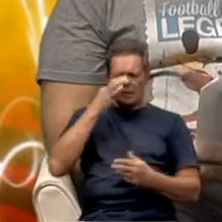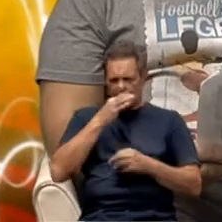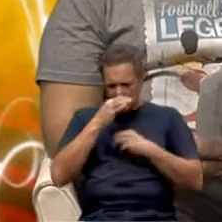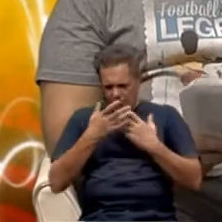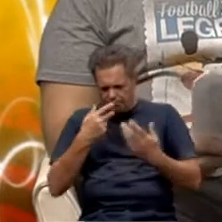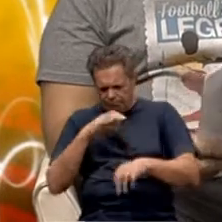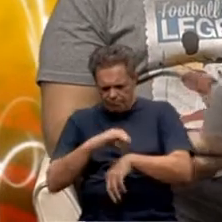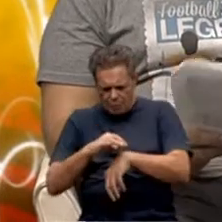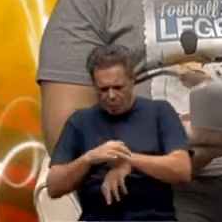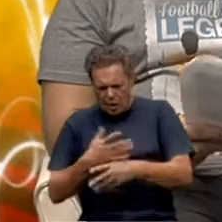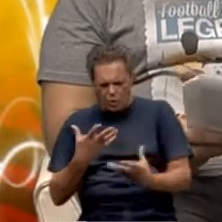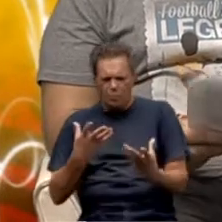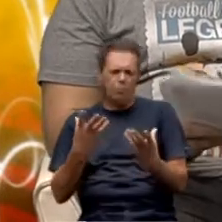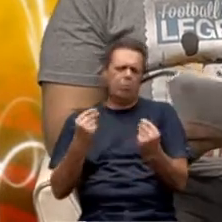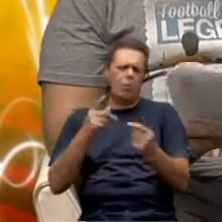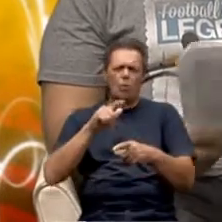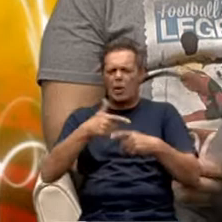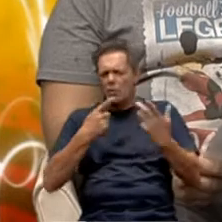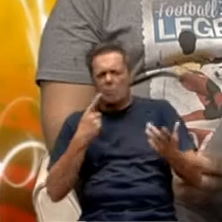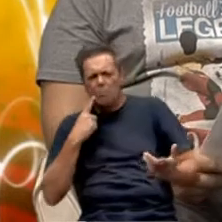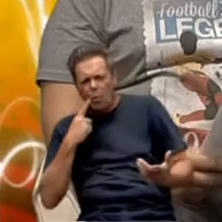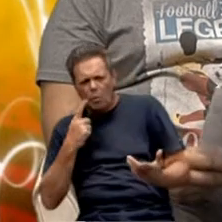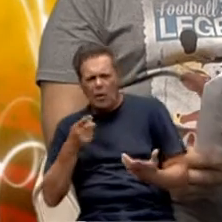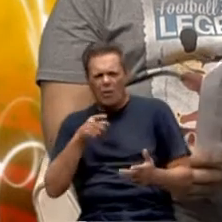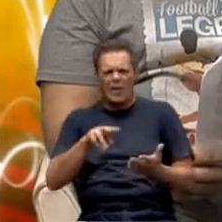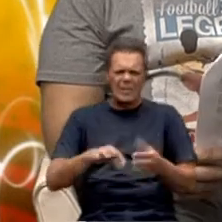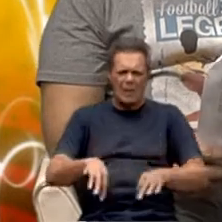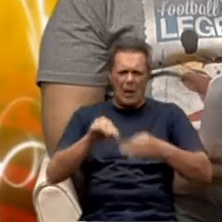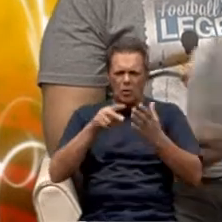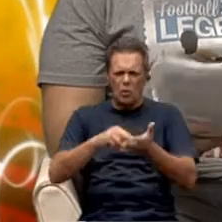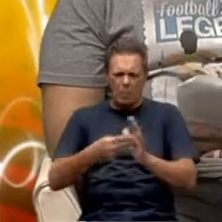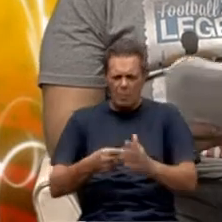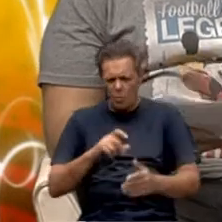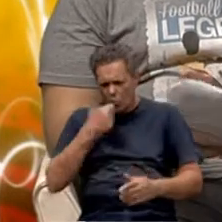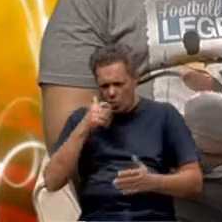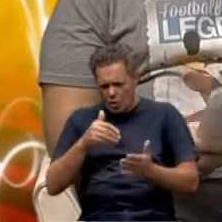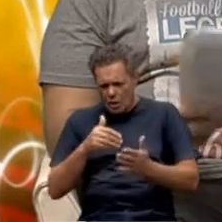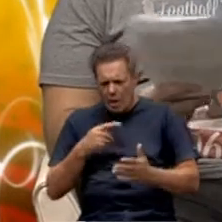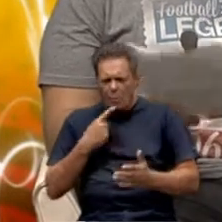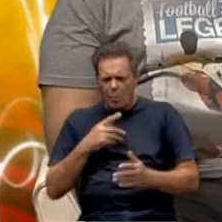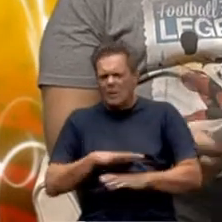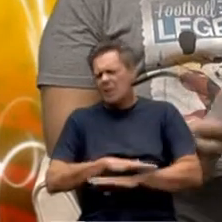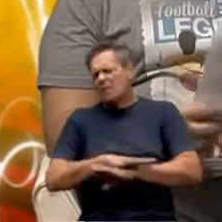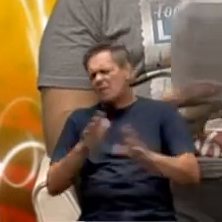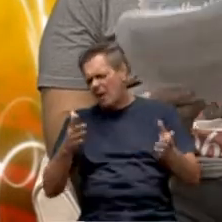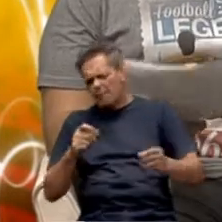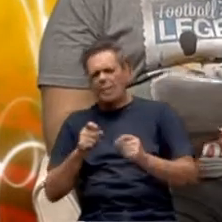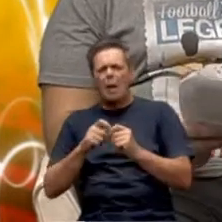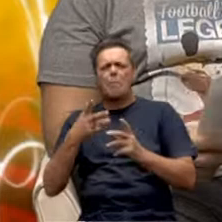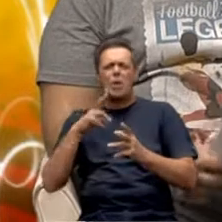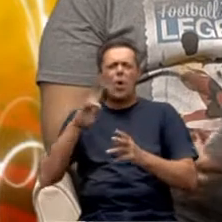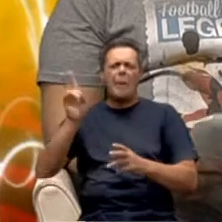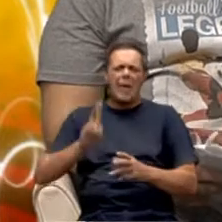svašta smo pokušavali. Kad se nađete u tom problemu, ljudi će probati sve živo. I bioenergičare i